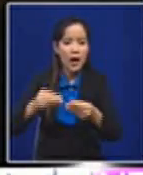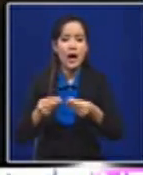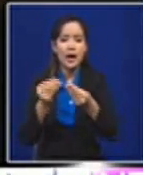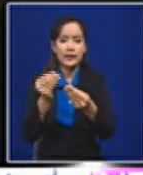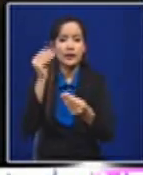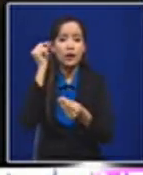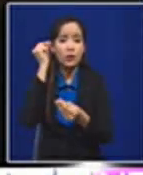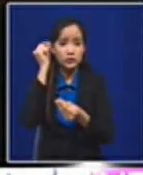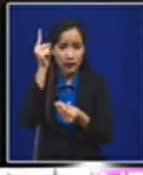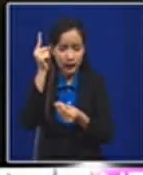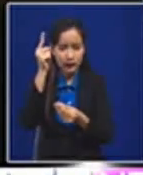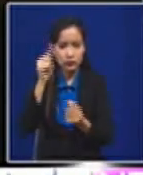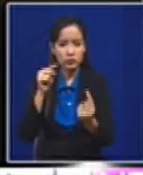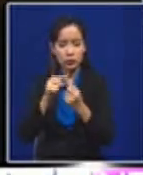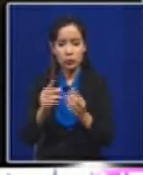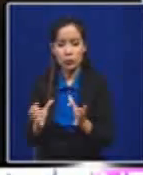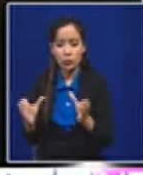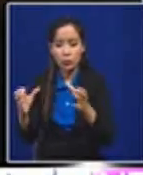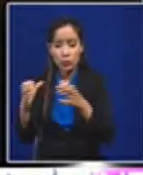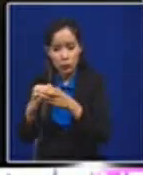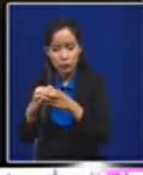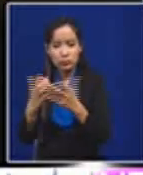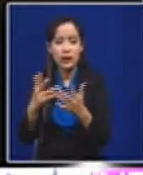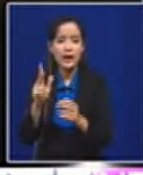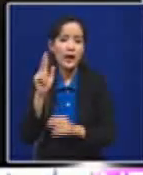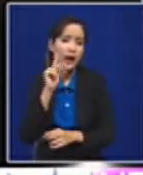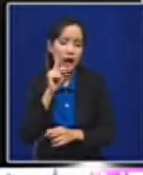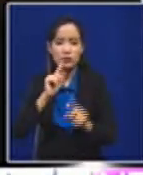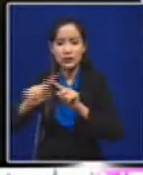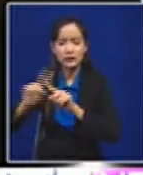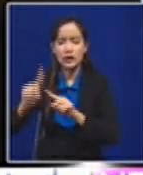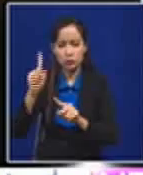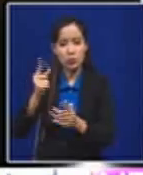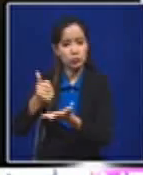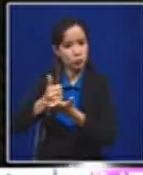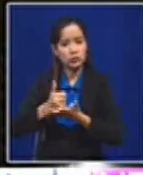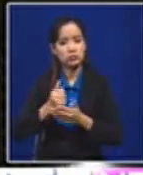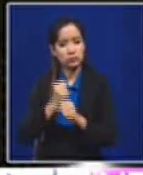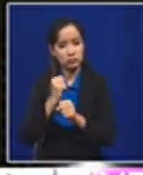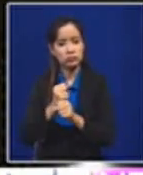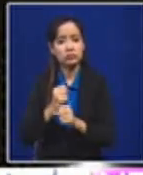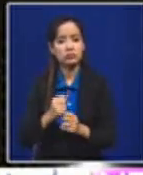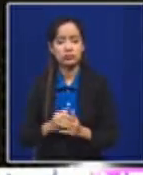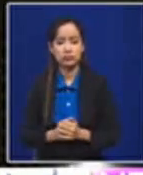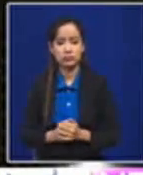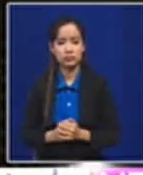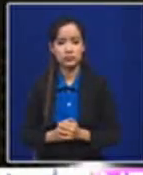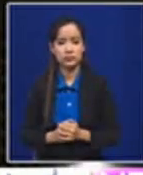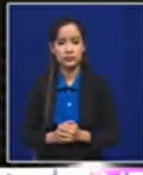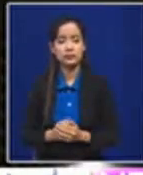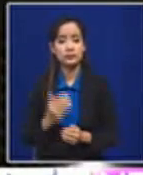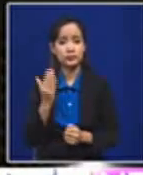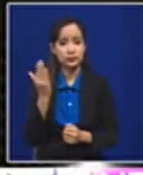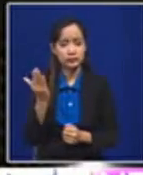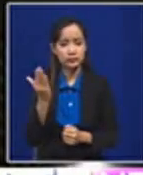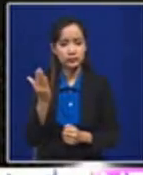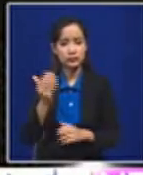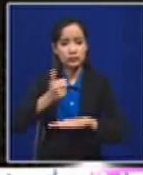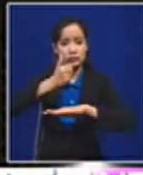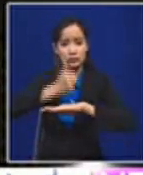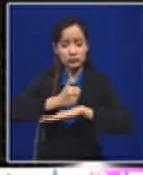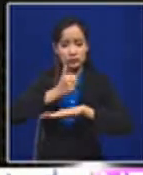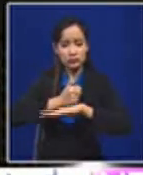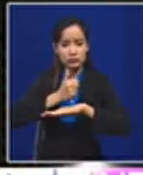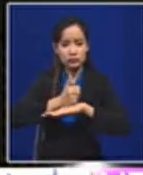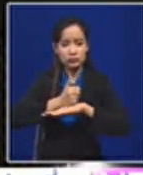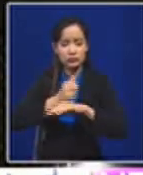ทั้งประเภทกลุ่มพวกผ่านสื่อทุกอย่างต้องทำหมดเลย ด้านนายเสกวนาเมธีอธิบดีกรมสารนิเ